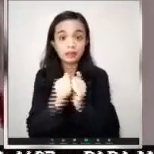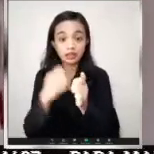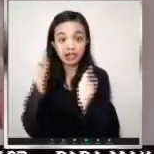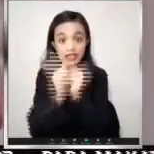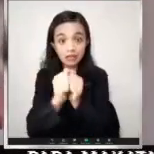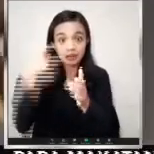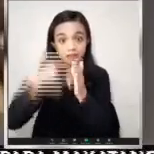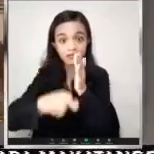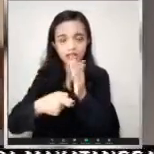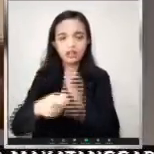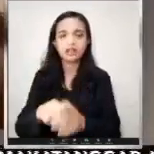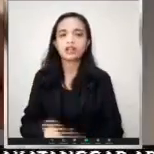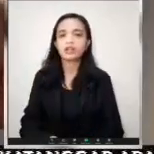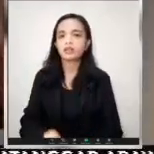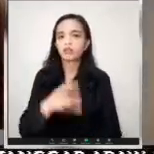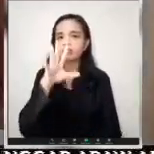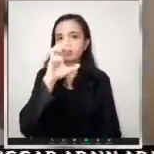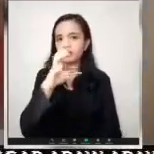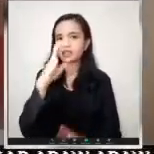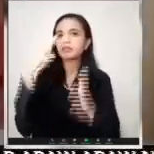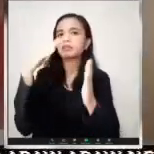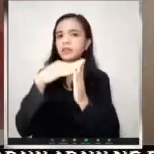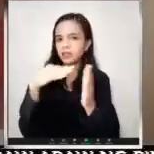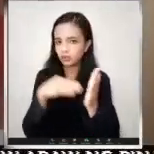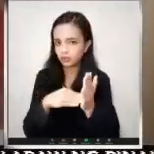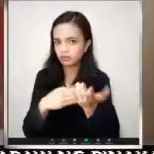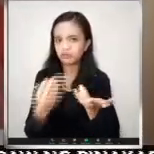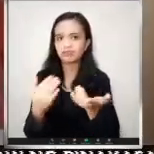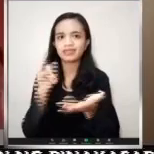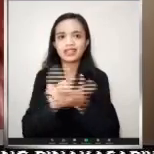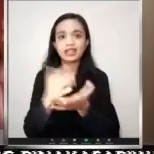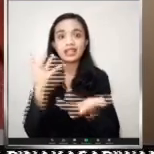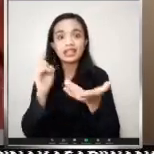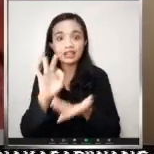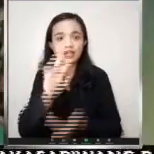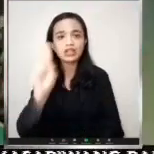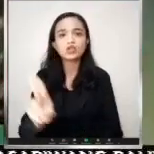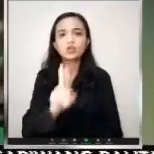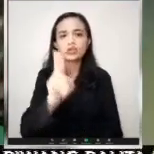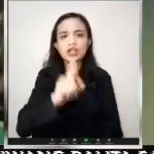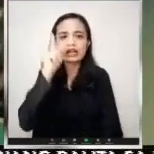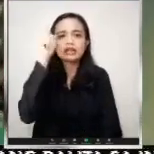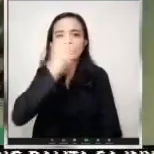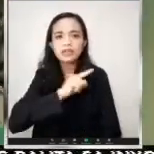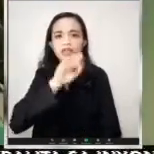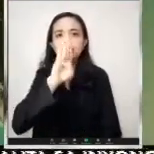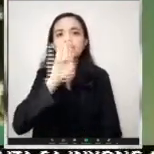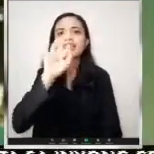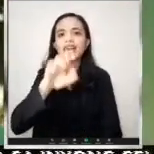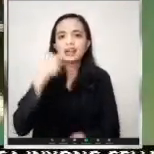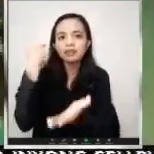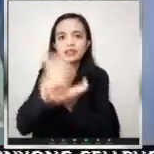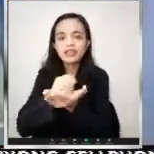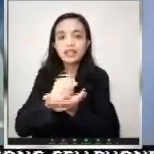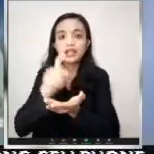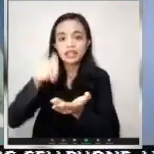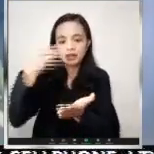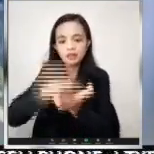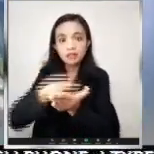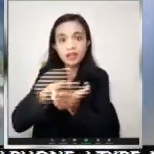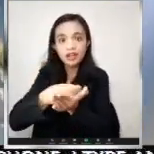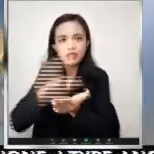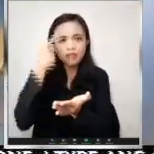kalahating bilyong piso ang wawala sa gobyerno sakaling nagamit ang mga pekeng BIR stamp. Perang dapat pamupunta sa